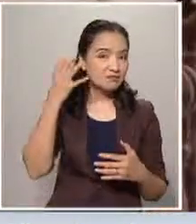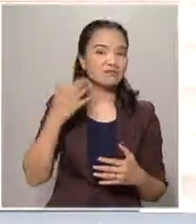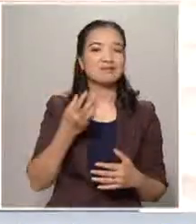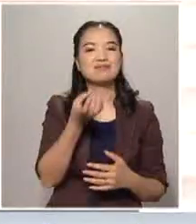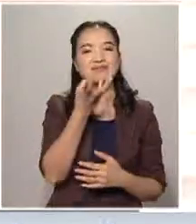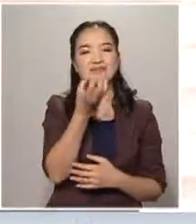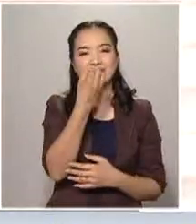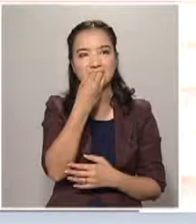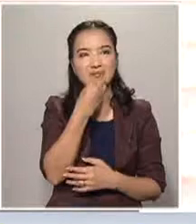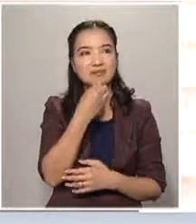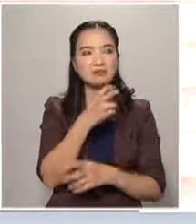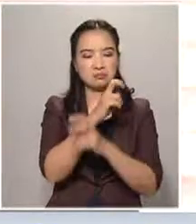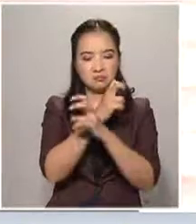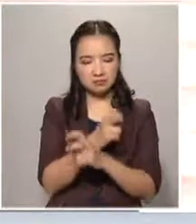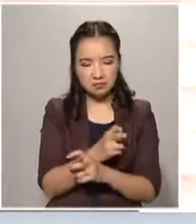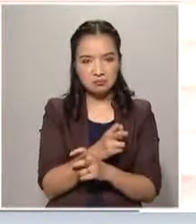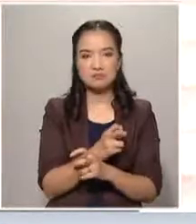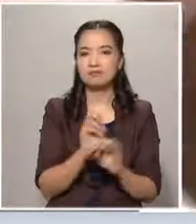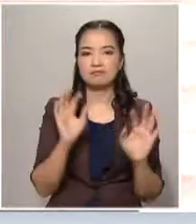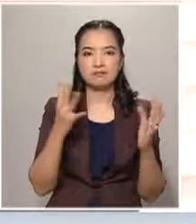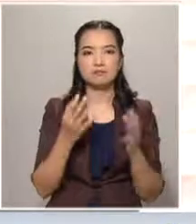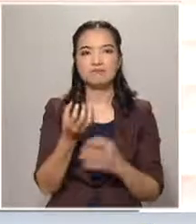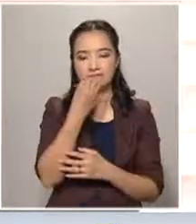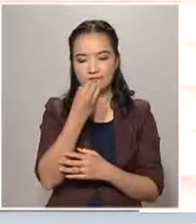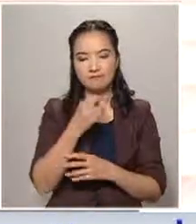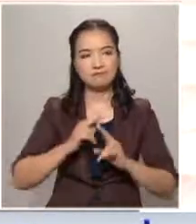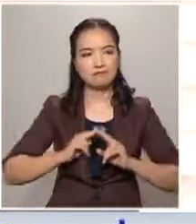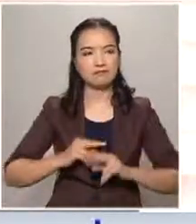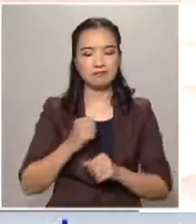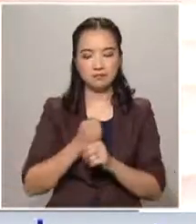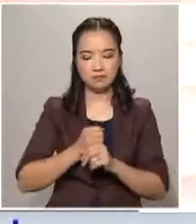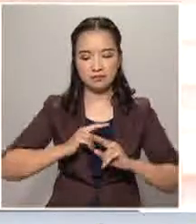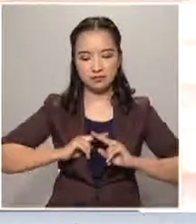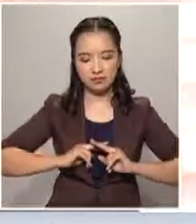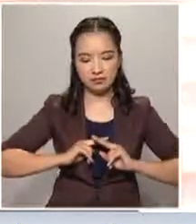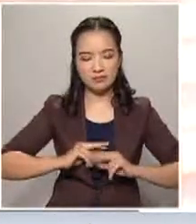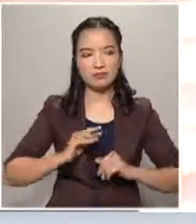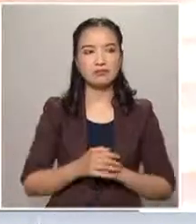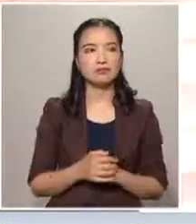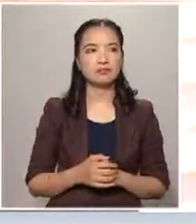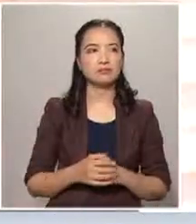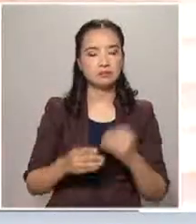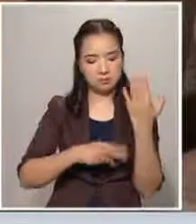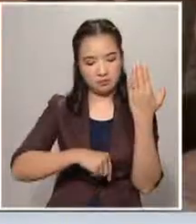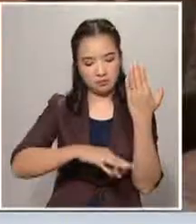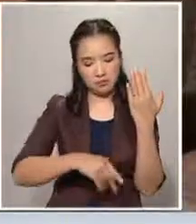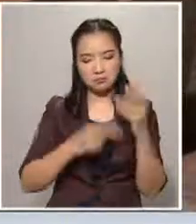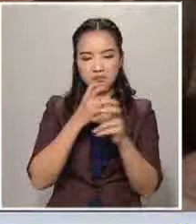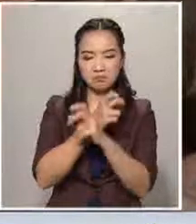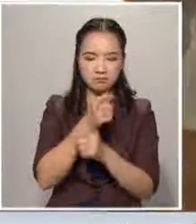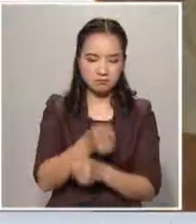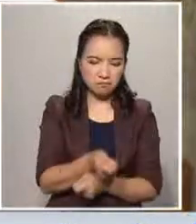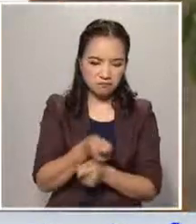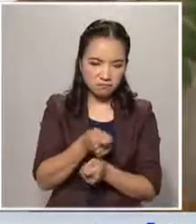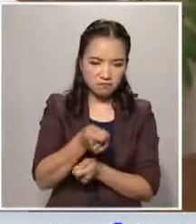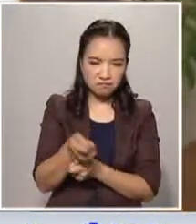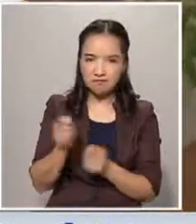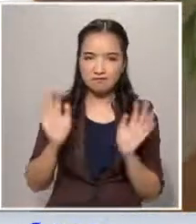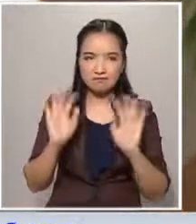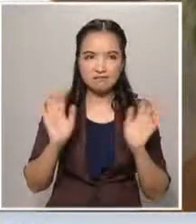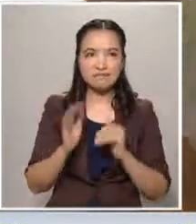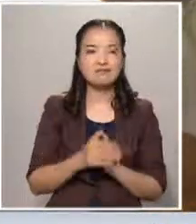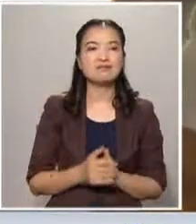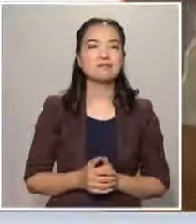ข้าวปลอดสารมาตลอดเราทำเอง จริงเหรอท่านผู้ใหญ ่ทำเอง ทำเองโดยไม่ต้องใช้ปุ๋ยใช้ยา จะโตได้ยังไง เออ คือ1